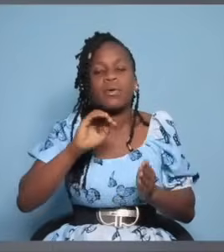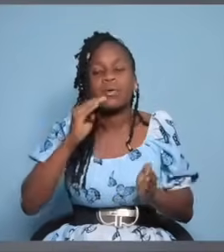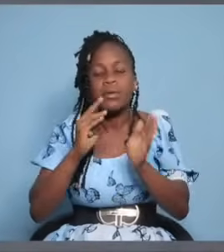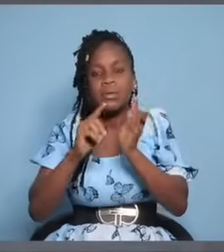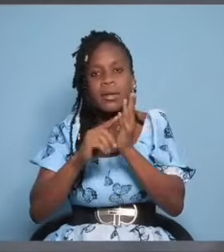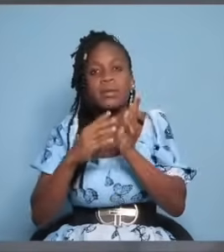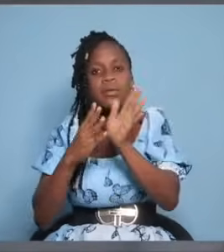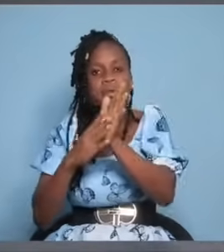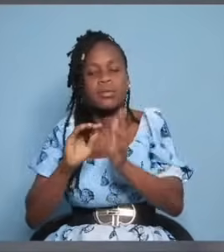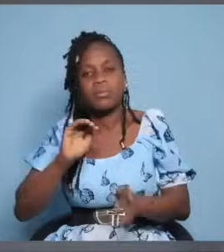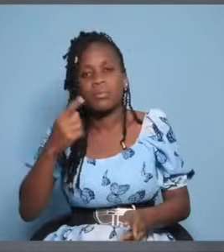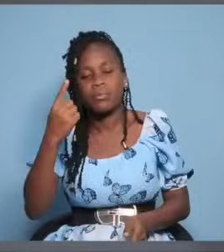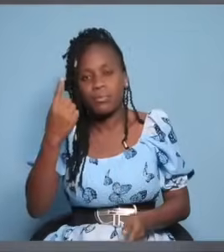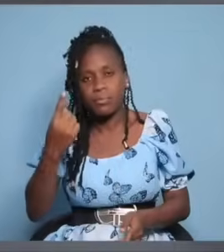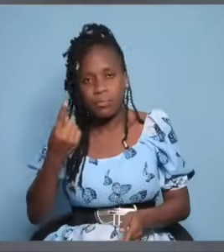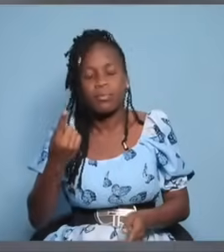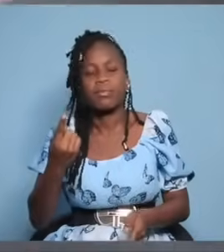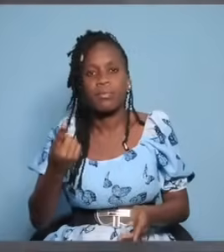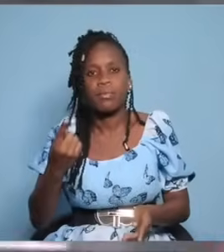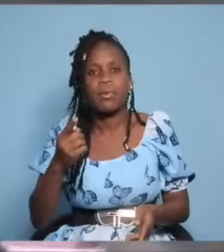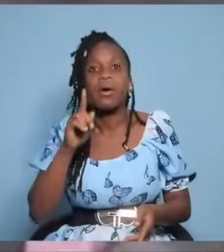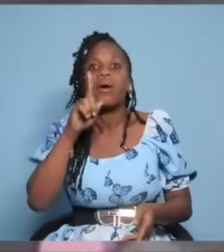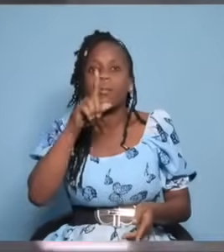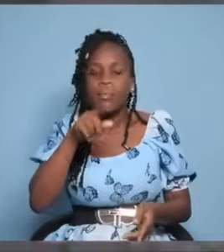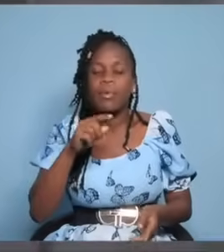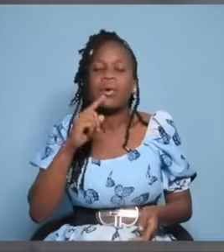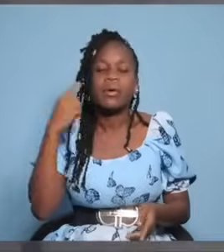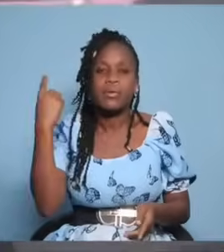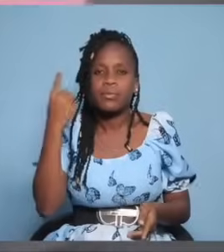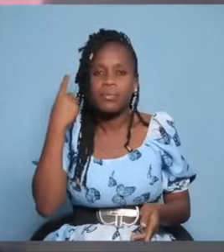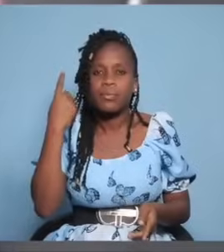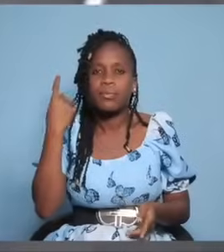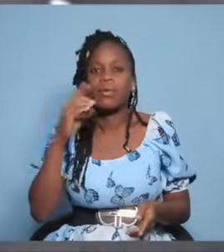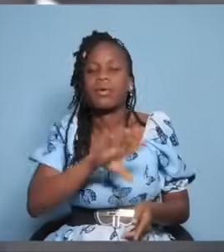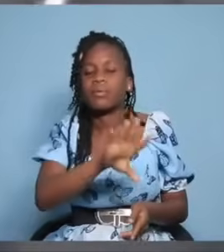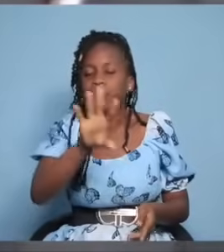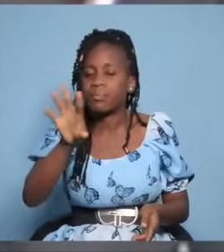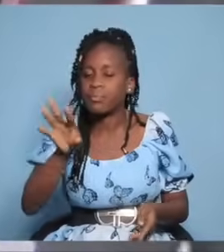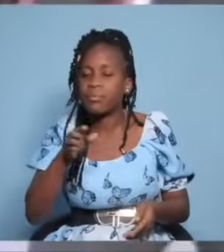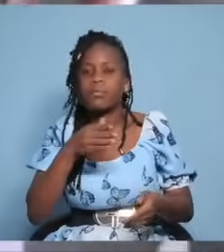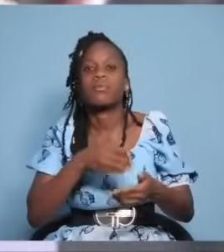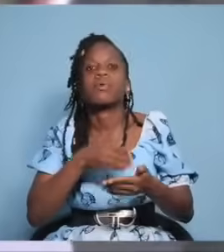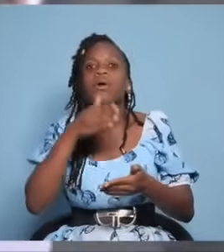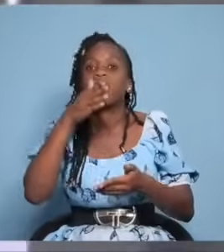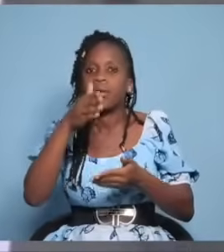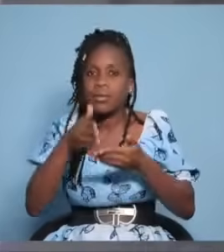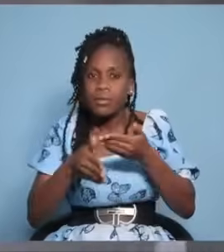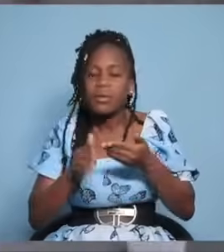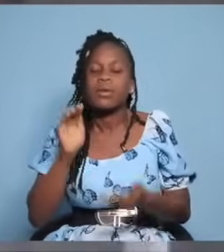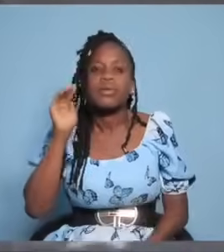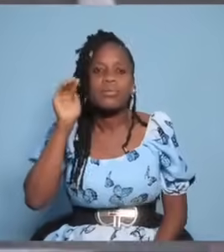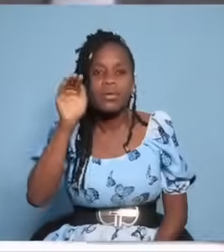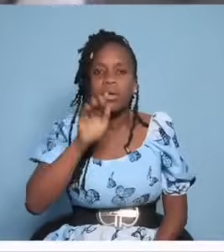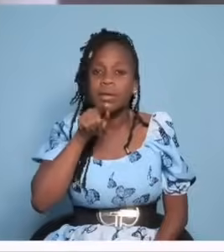9, 2005, hiyo comprehensive pale Nairobi, yote yalikoma. Safari hii